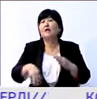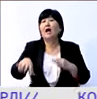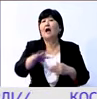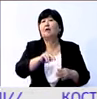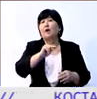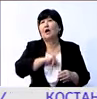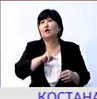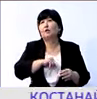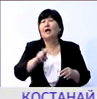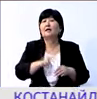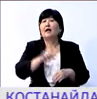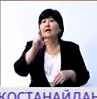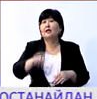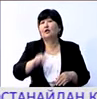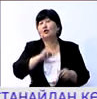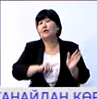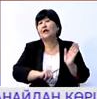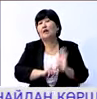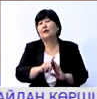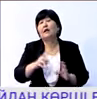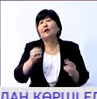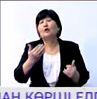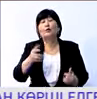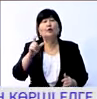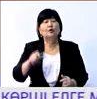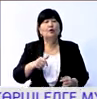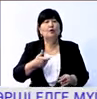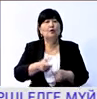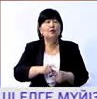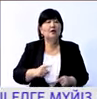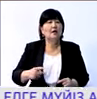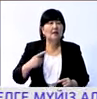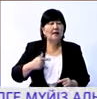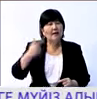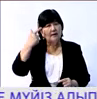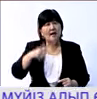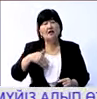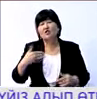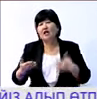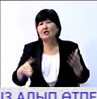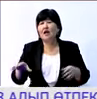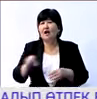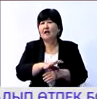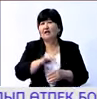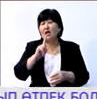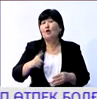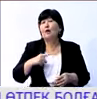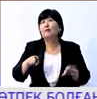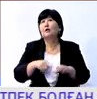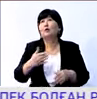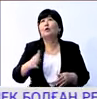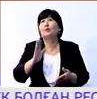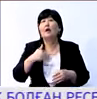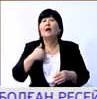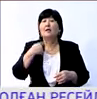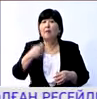жұмыстан, дәрігерлік жұмыстан бастаған. Енді ол кісі өте білікті, өте жан-жақты, әрі маман ретінде де ол кісімен мақтай